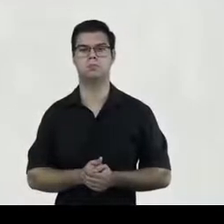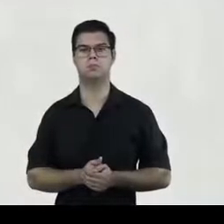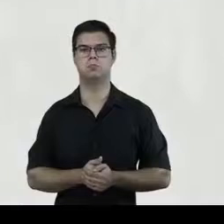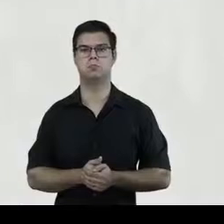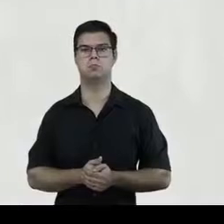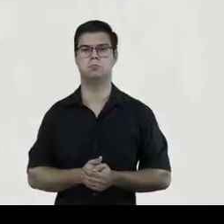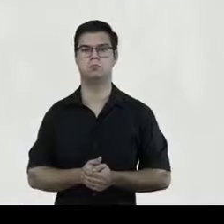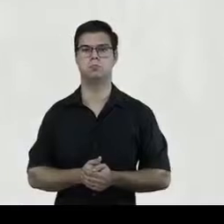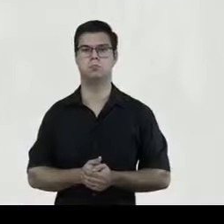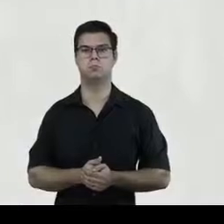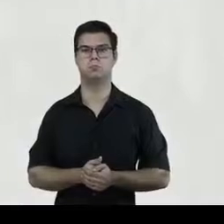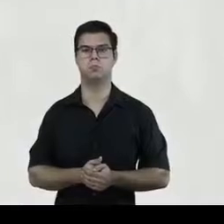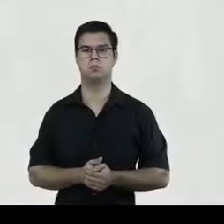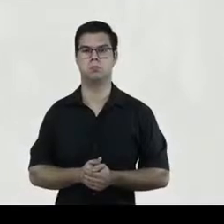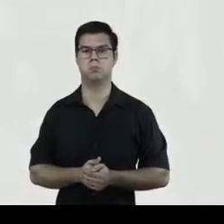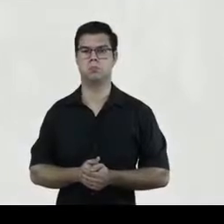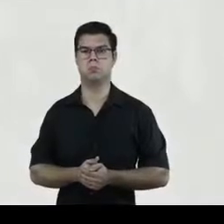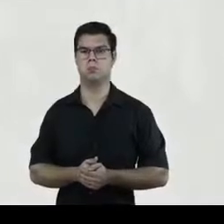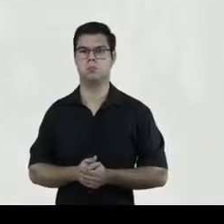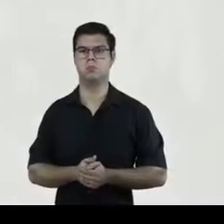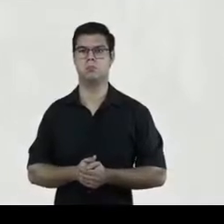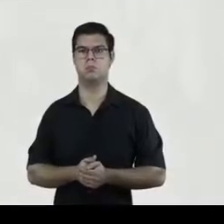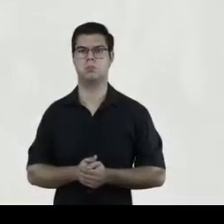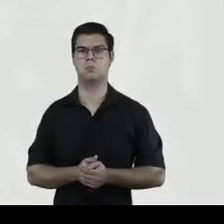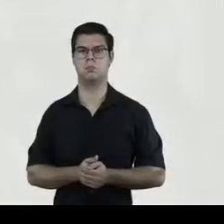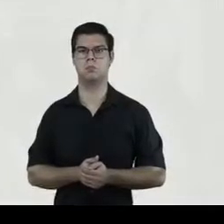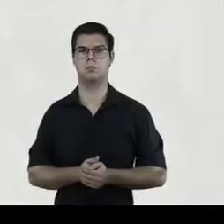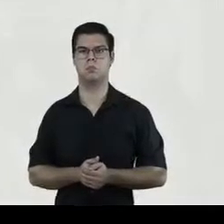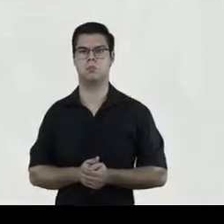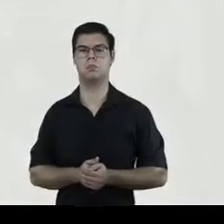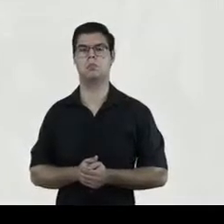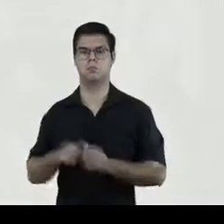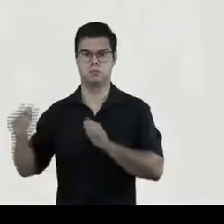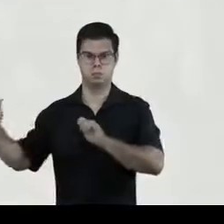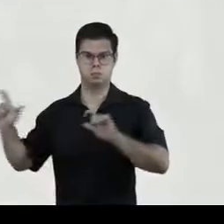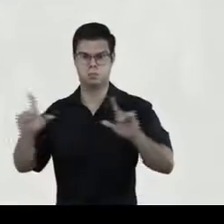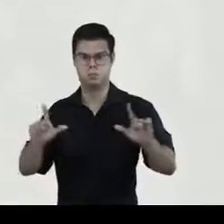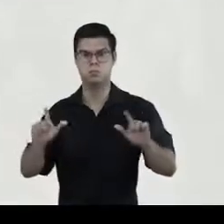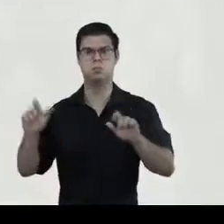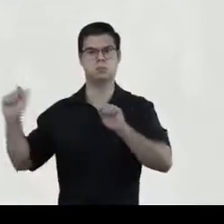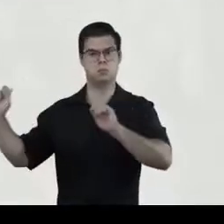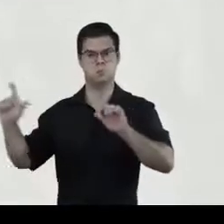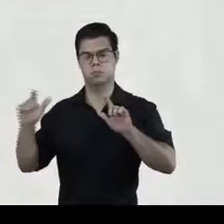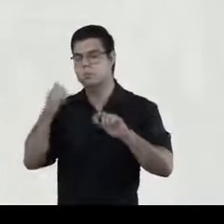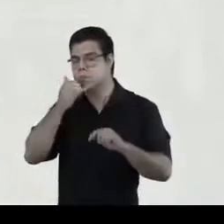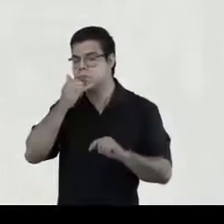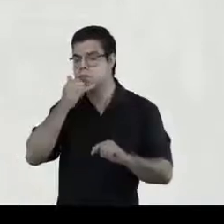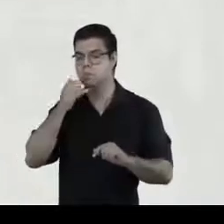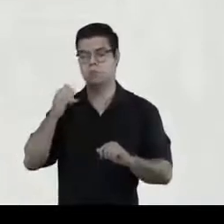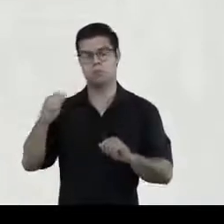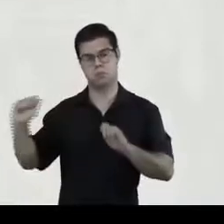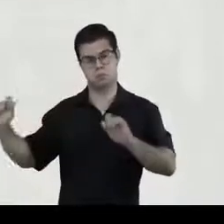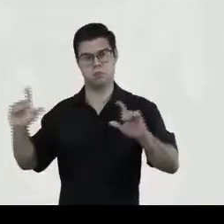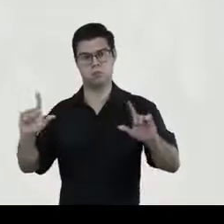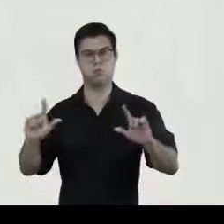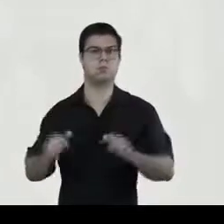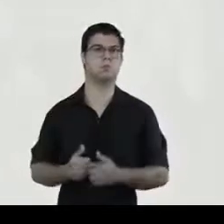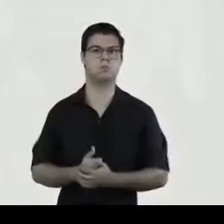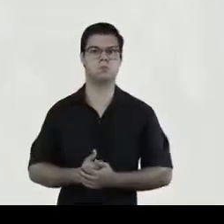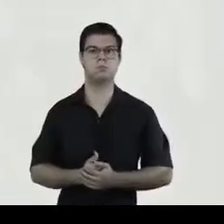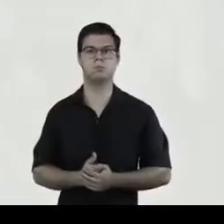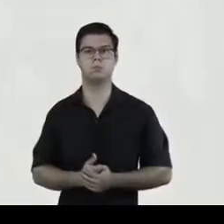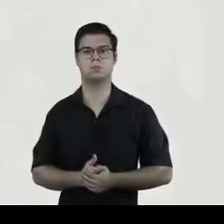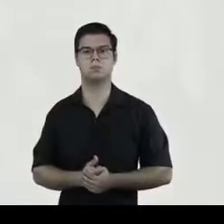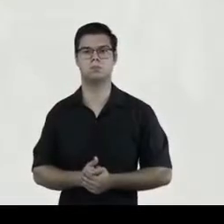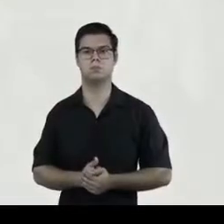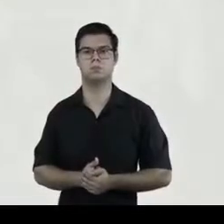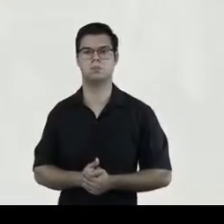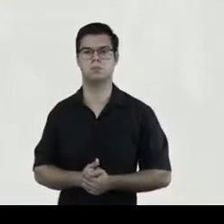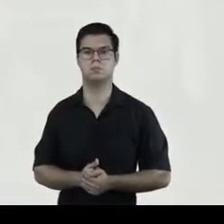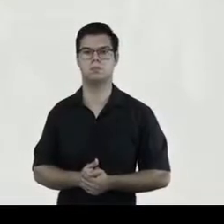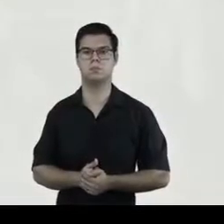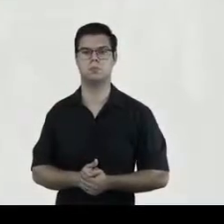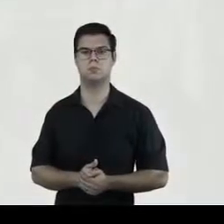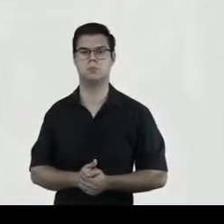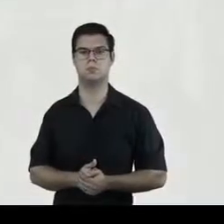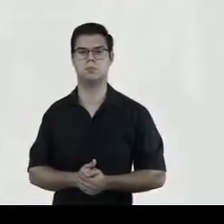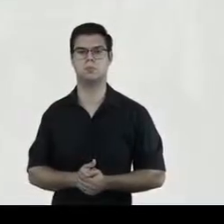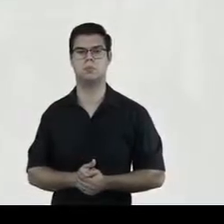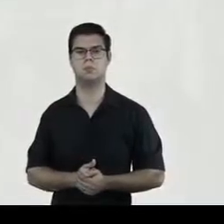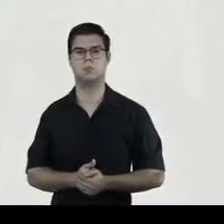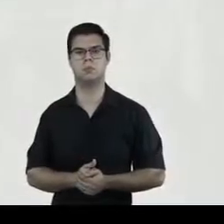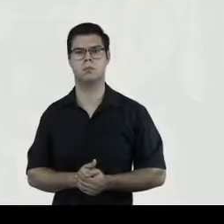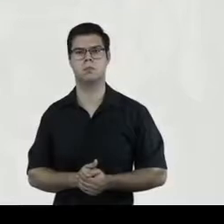que